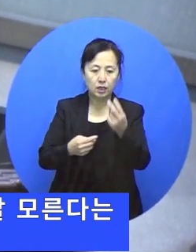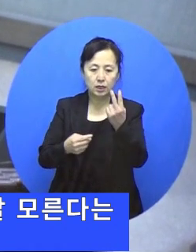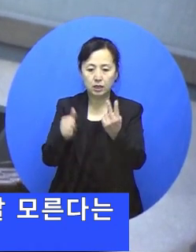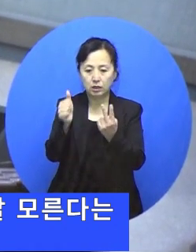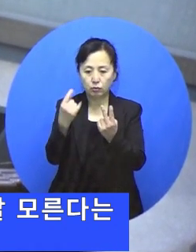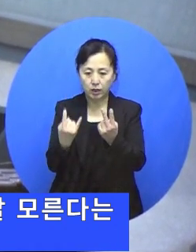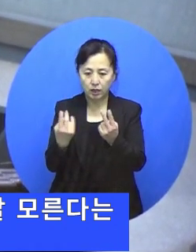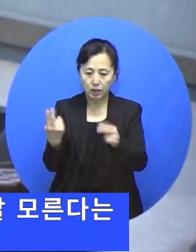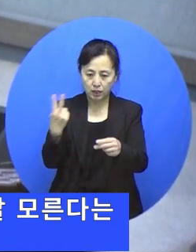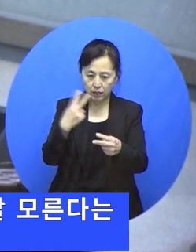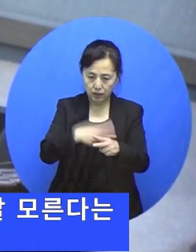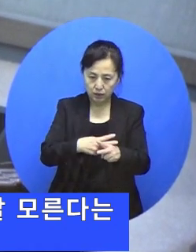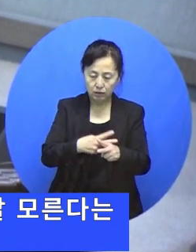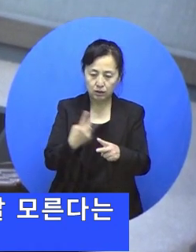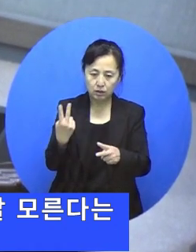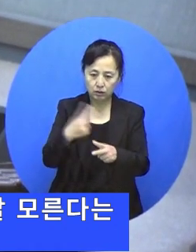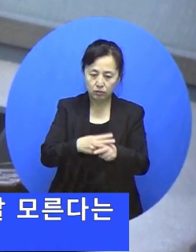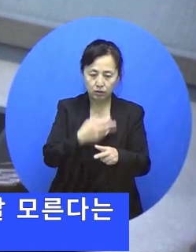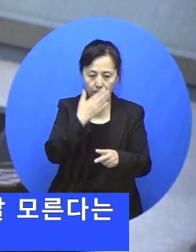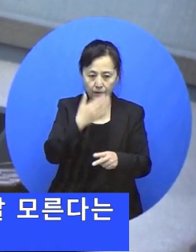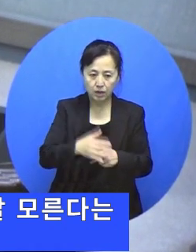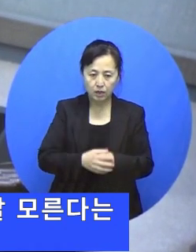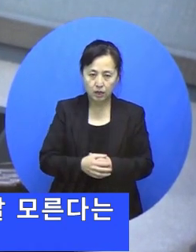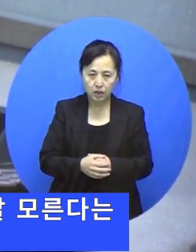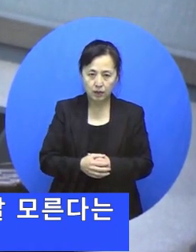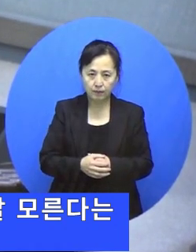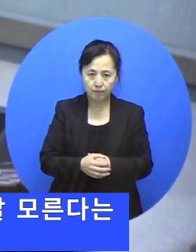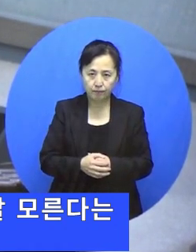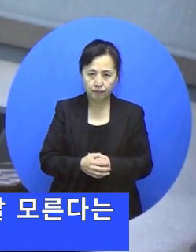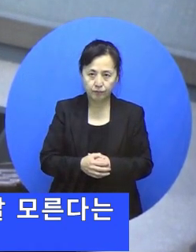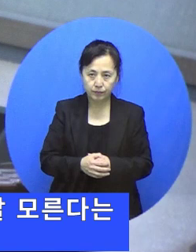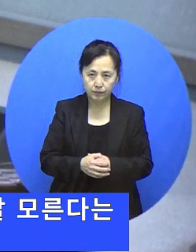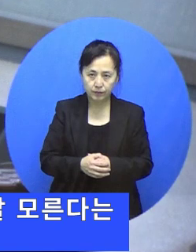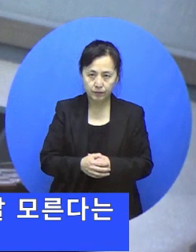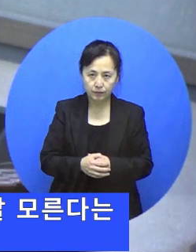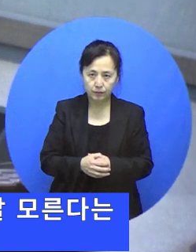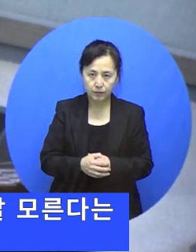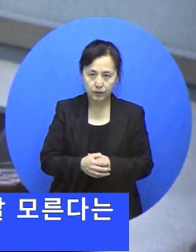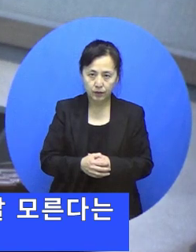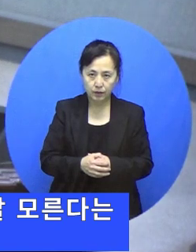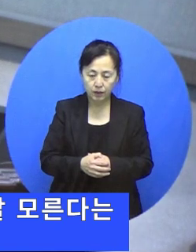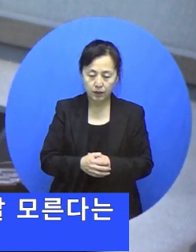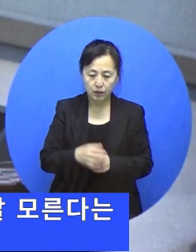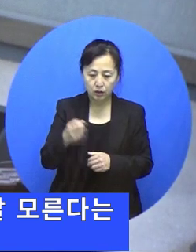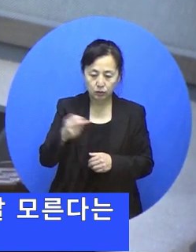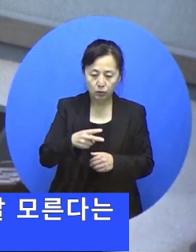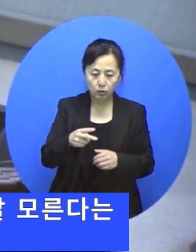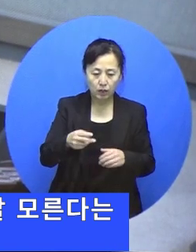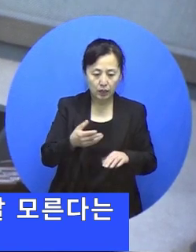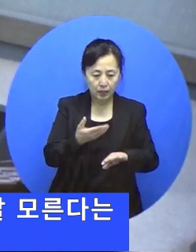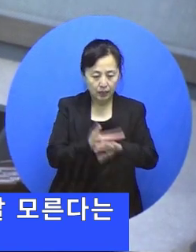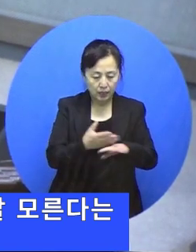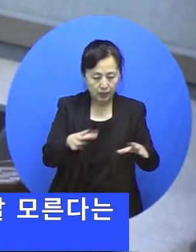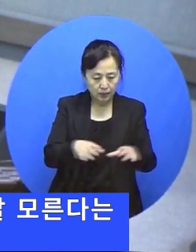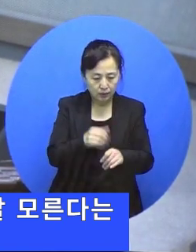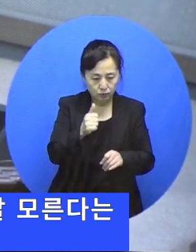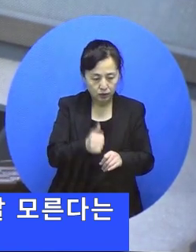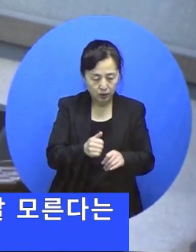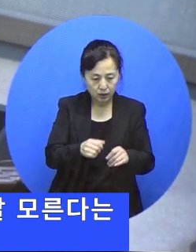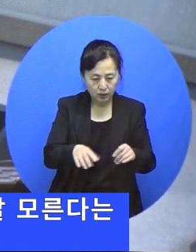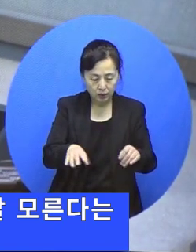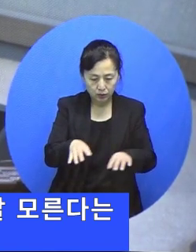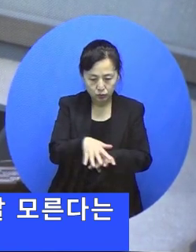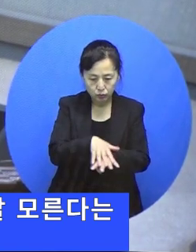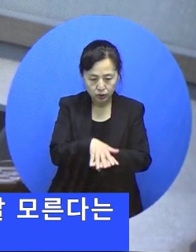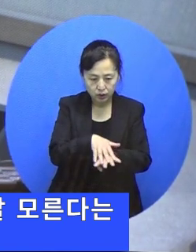각 국가위원장 및 국가부위원장은 임기는 3년으로 하며 2회에 하나여 연임할 수 있다 라고 되어 있었는데